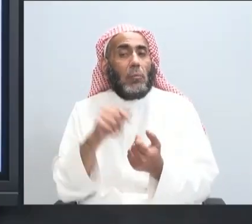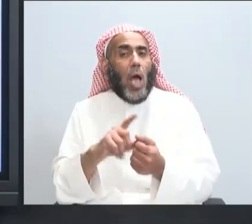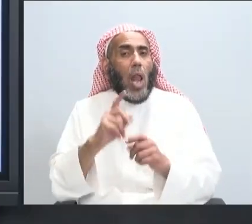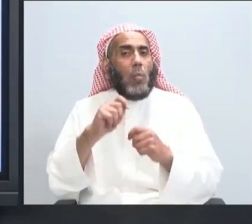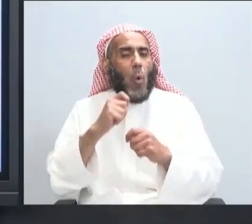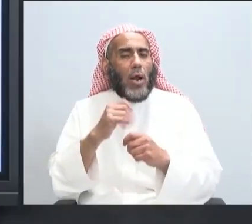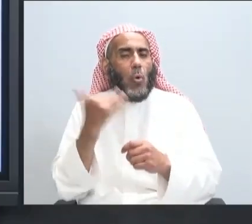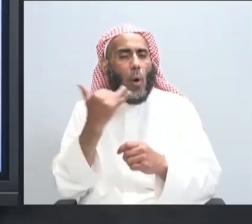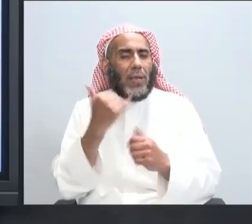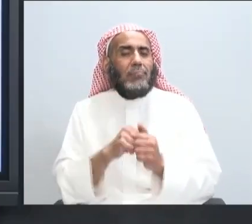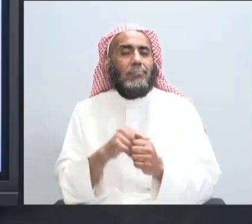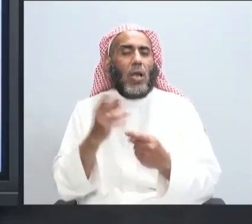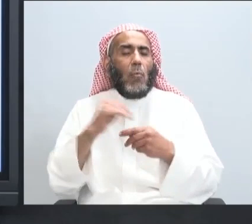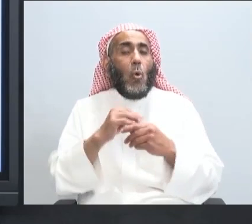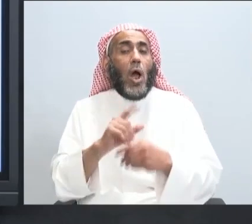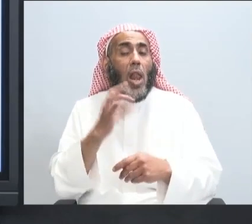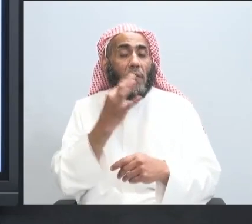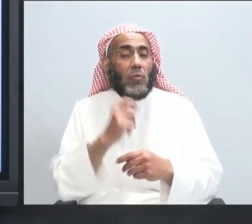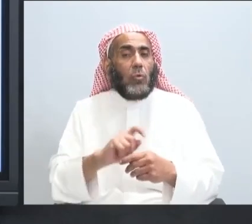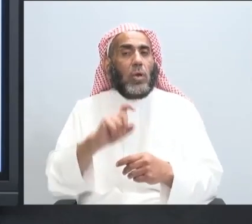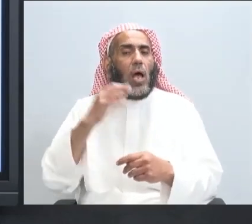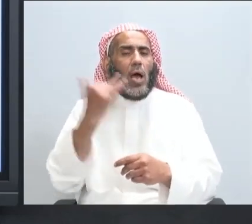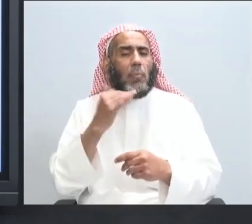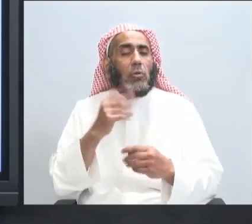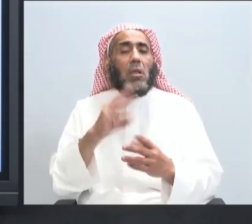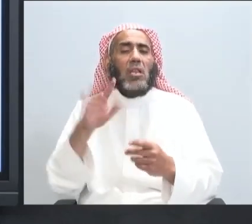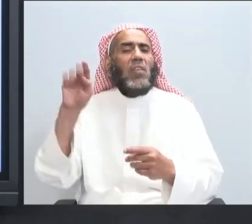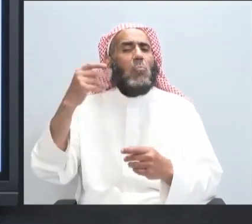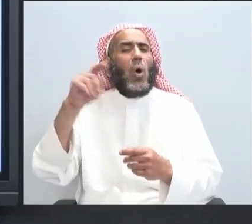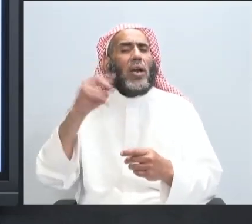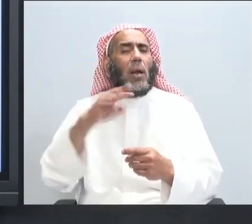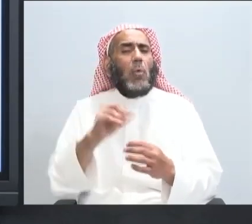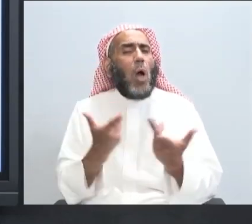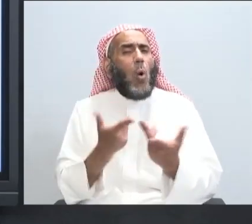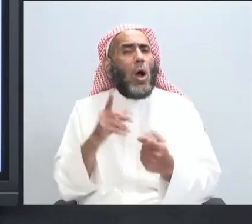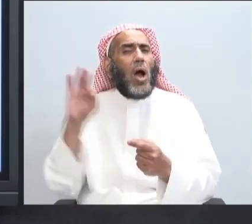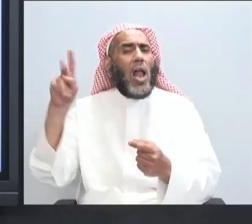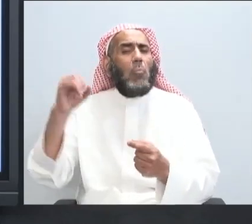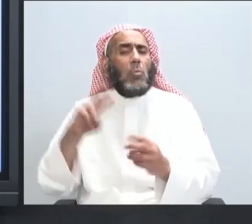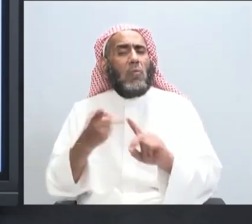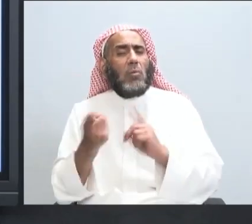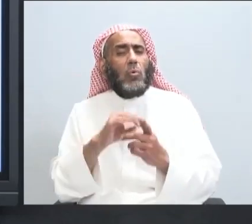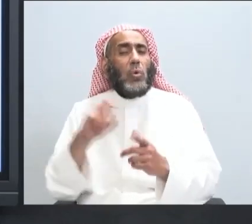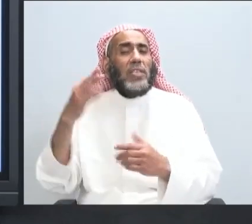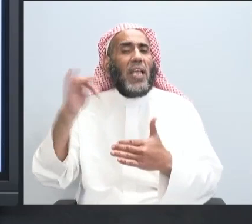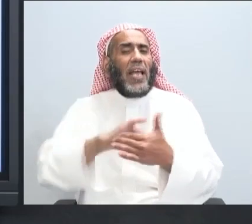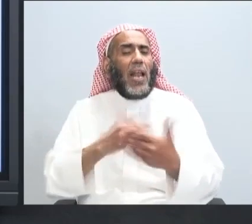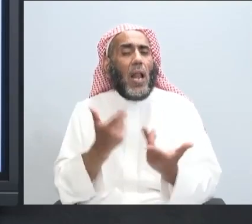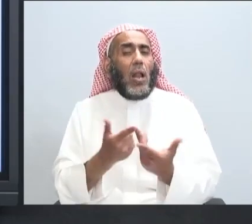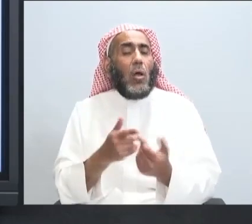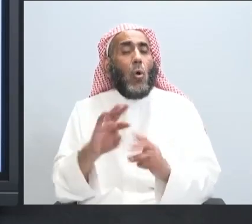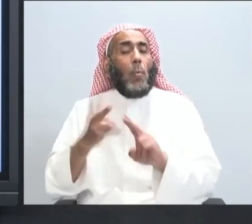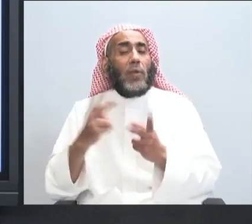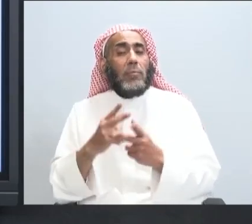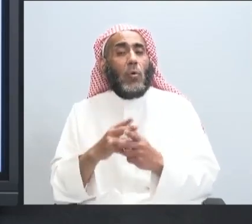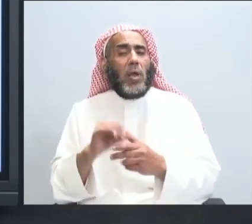المعرب هو لفظ عربي أصيل، ما تعرف المعرب؟ وما هو المعرب؟ وما الفرق بين المعرب والدخيل؟ وما الفرق